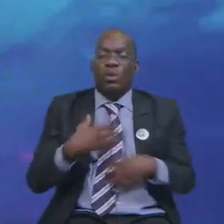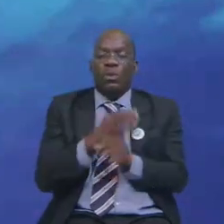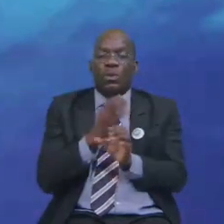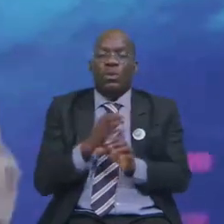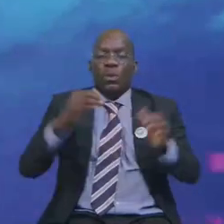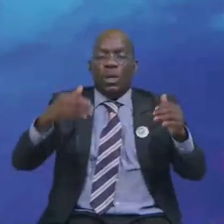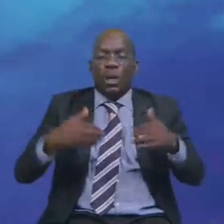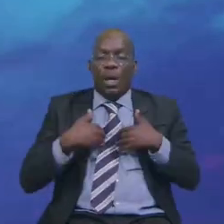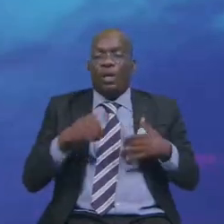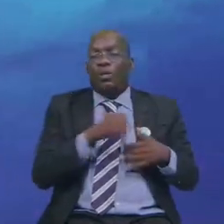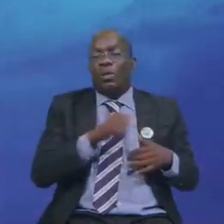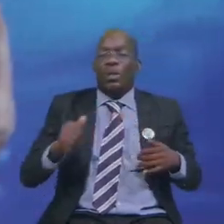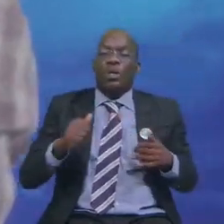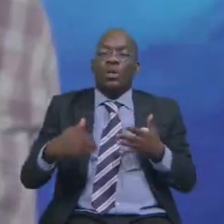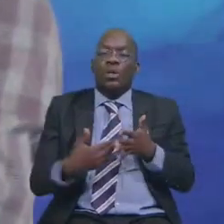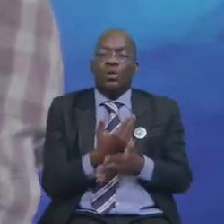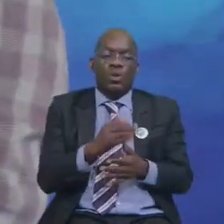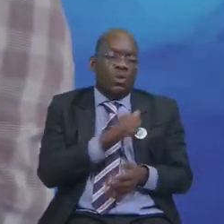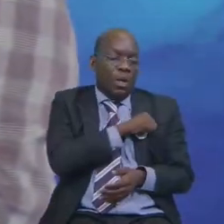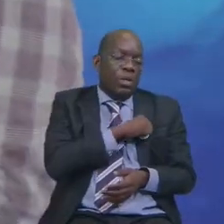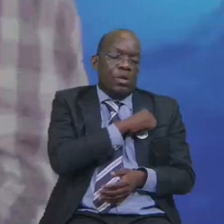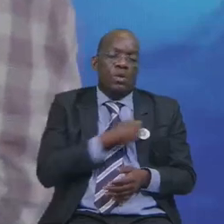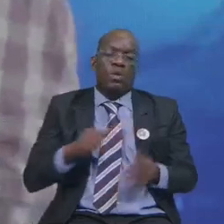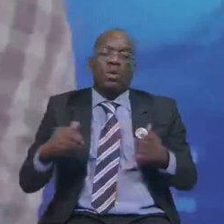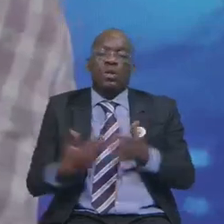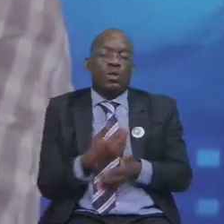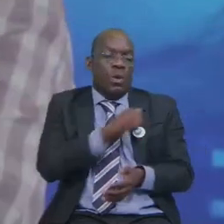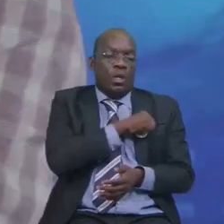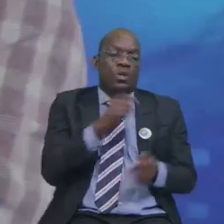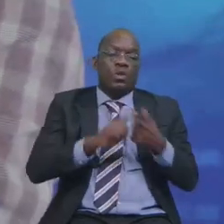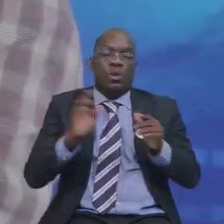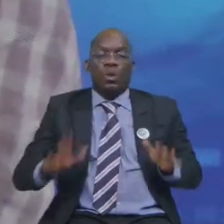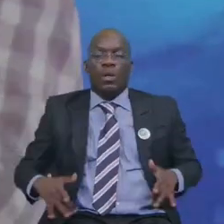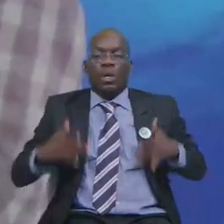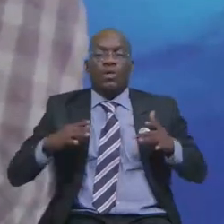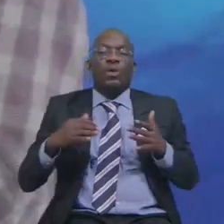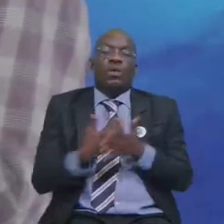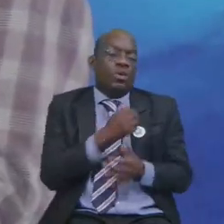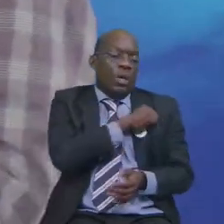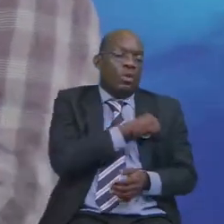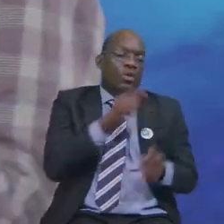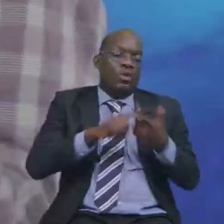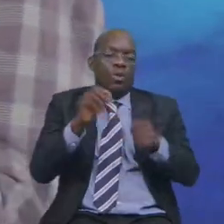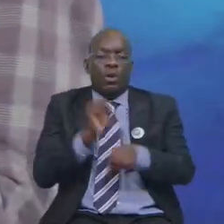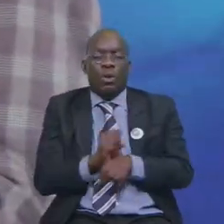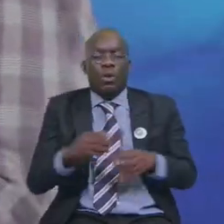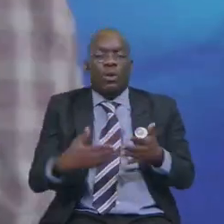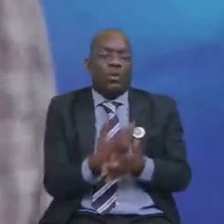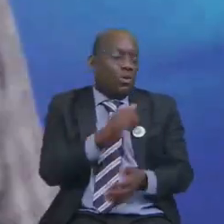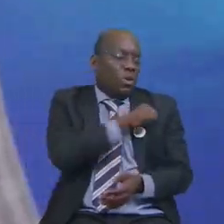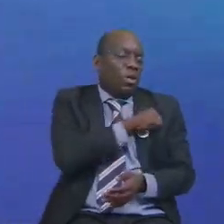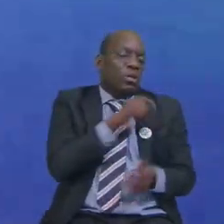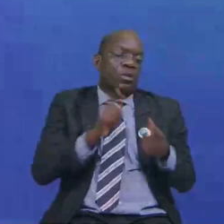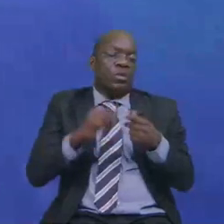attitude une nouvelle attitude face à la vie une attitude face au travail une nouvelle attitude face aux responsabilités